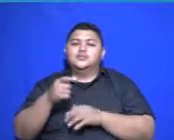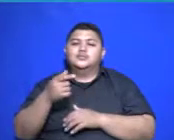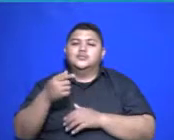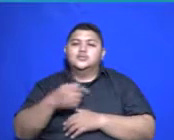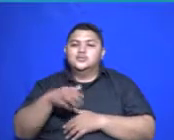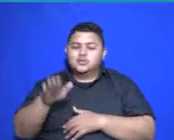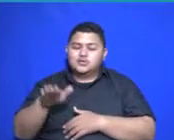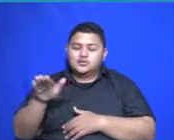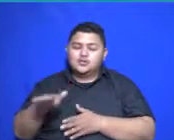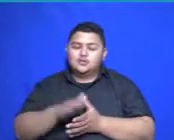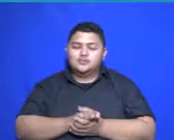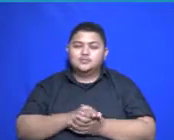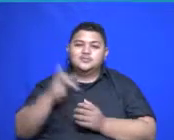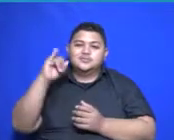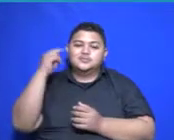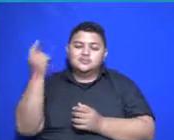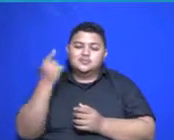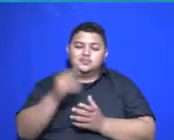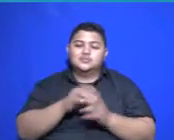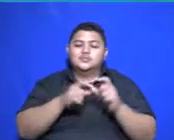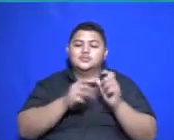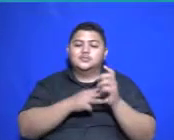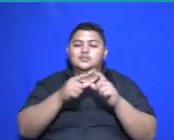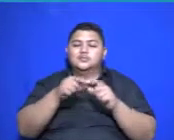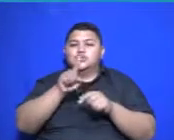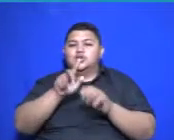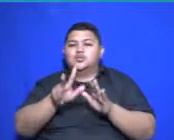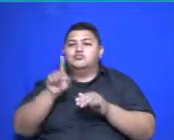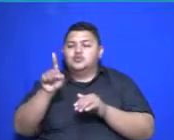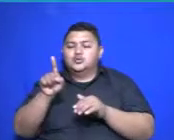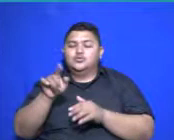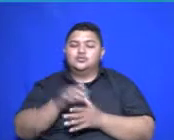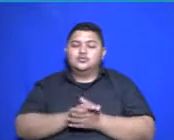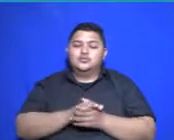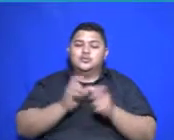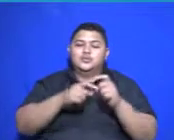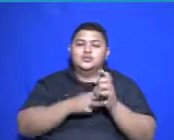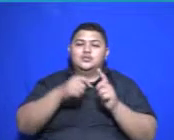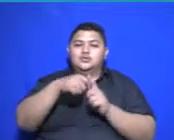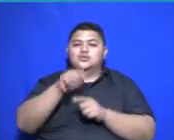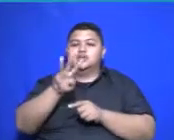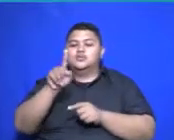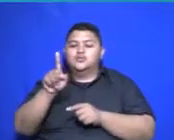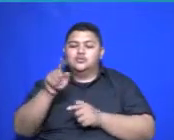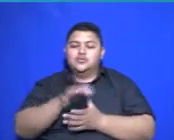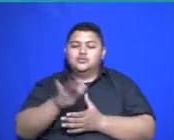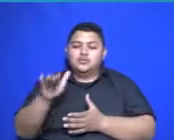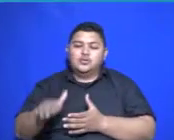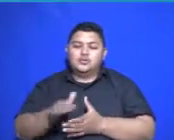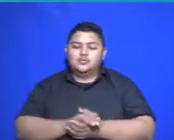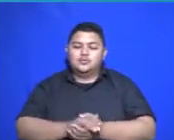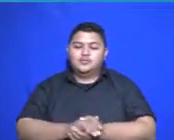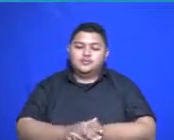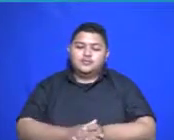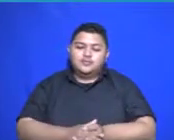meraih prestasi tingkat internasional. Untuk SMA ada 181, untuk SMK 31. Kita